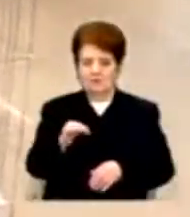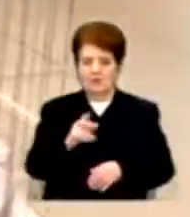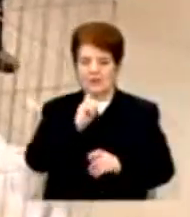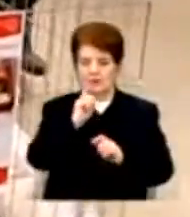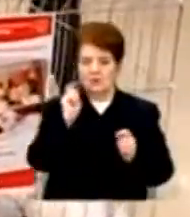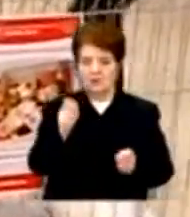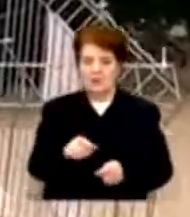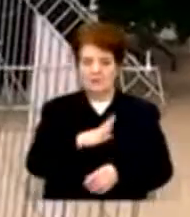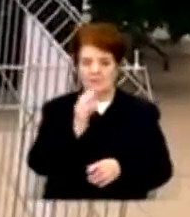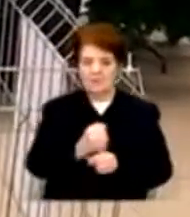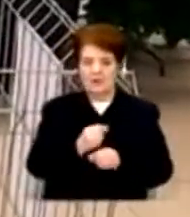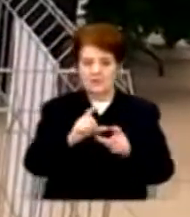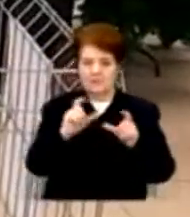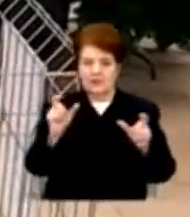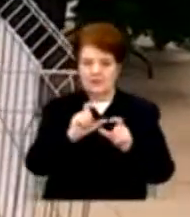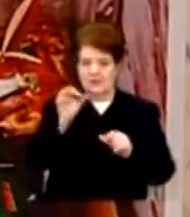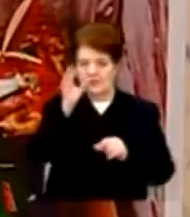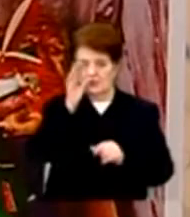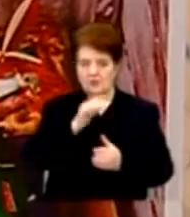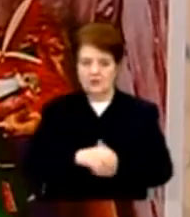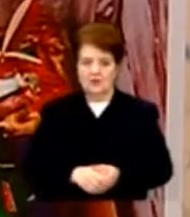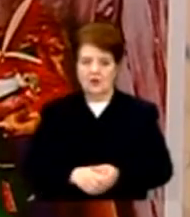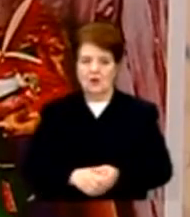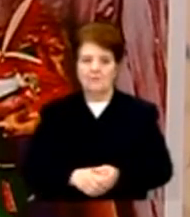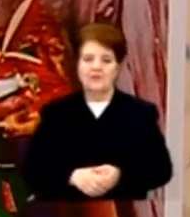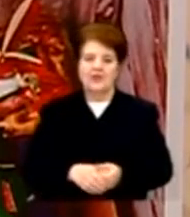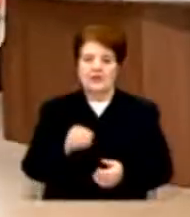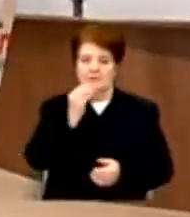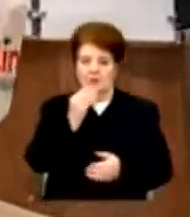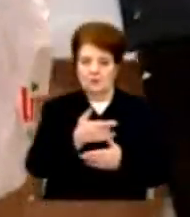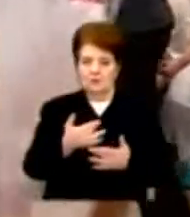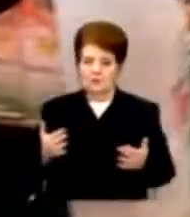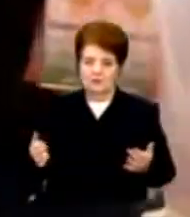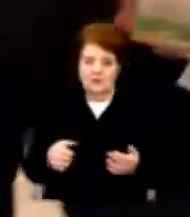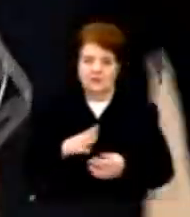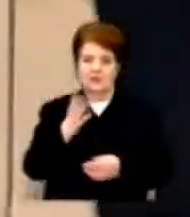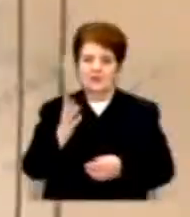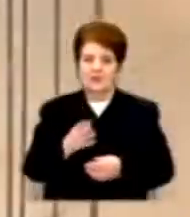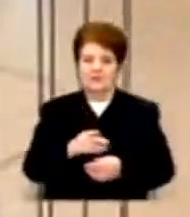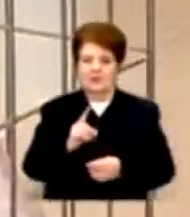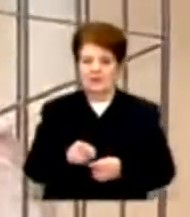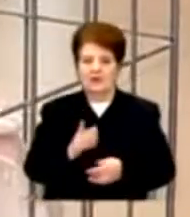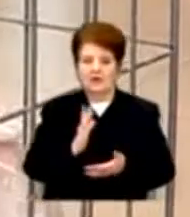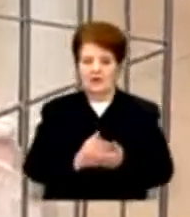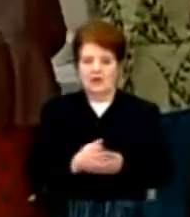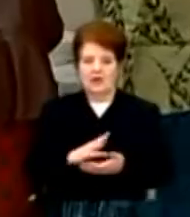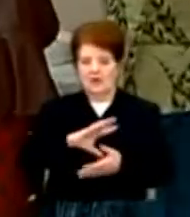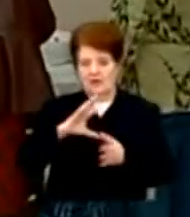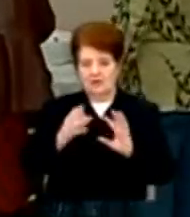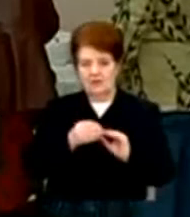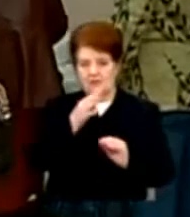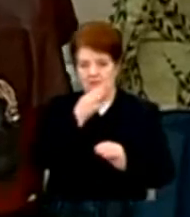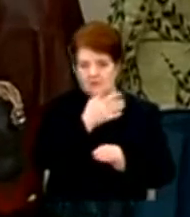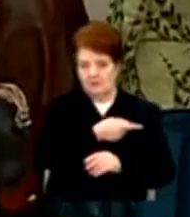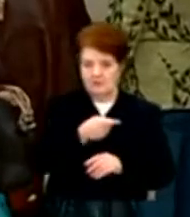Donațiile au fost făcute în magazinele din Chișinău. Au fost donate produse alimentare greu perisabile, care au un termen de valabilitate